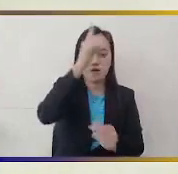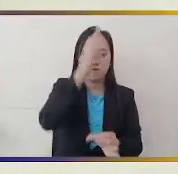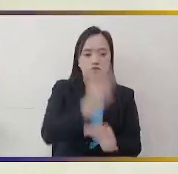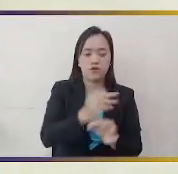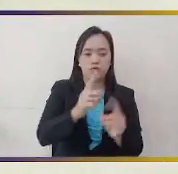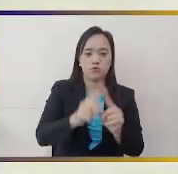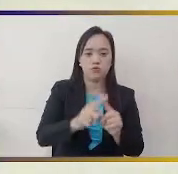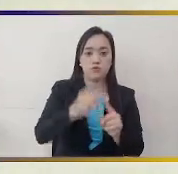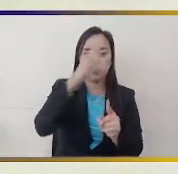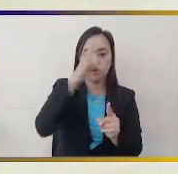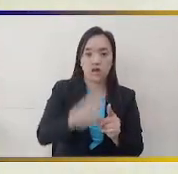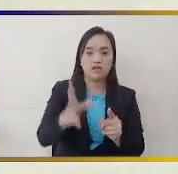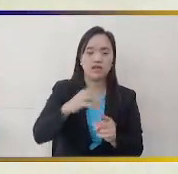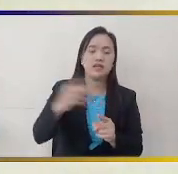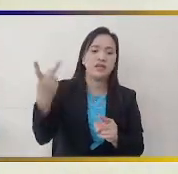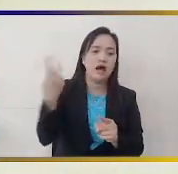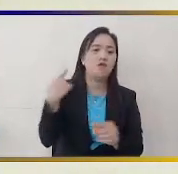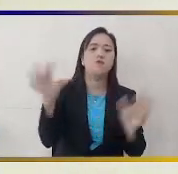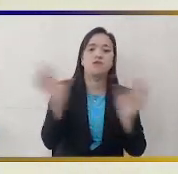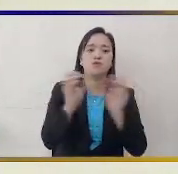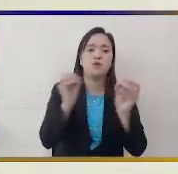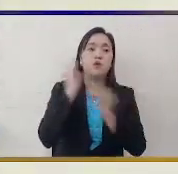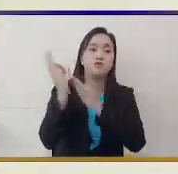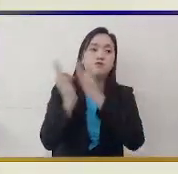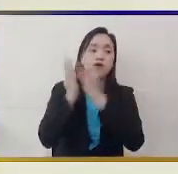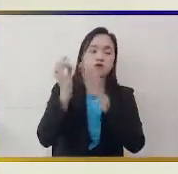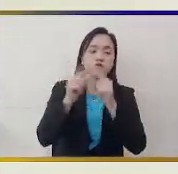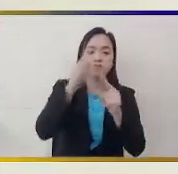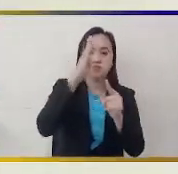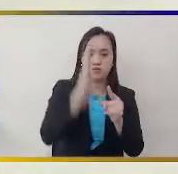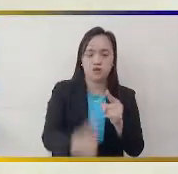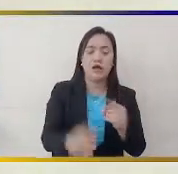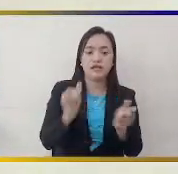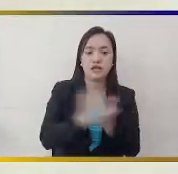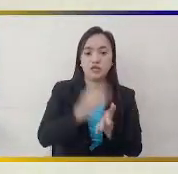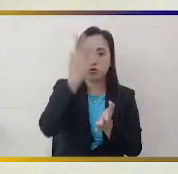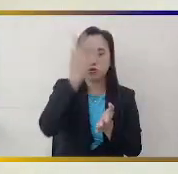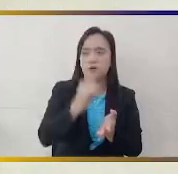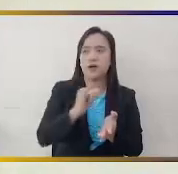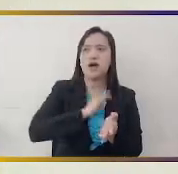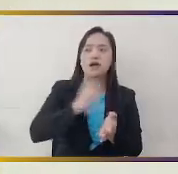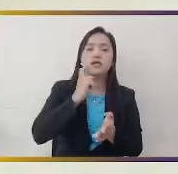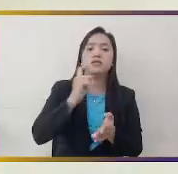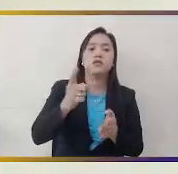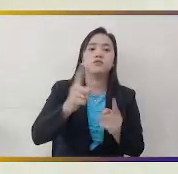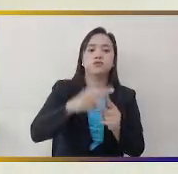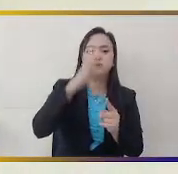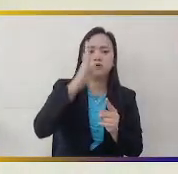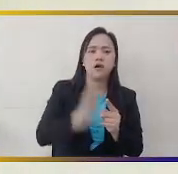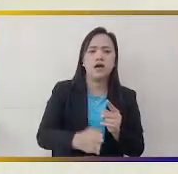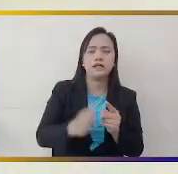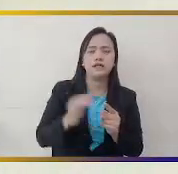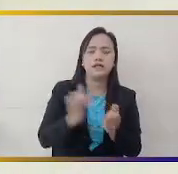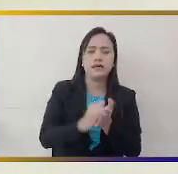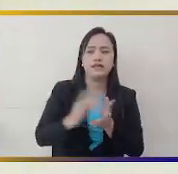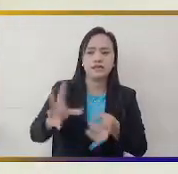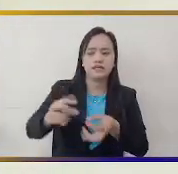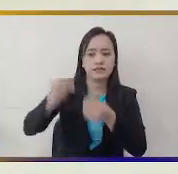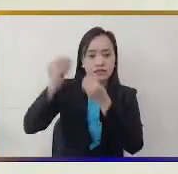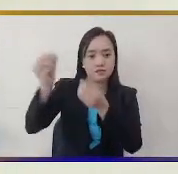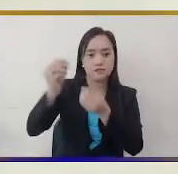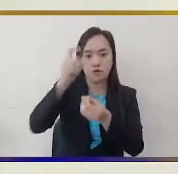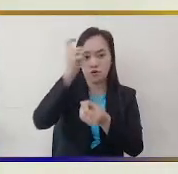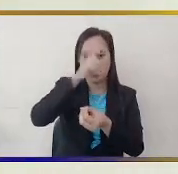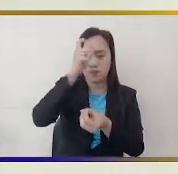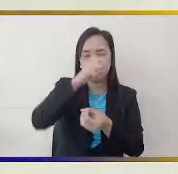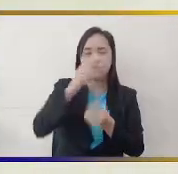Fellowship ng church Kaya sabi ko Panginoon Bigyan mo ako ng wisdom Bigyan mo ako ng wisdom Bigyan